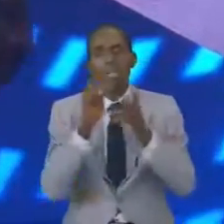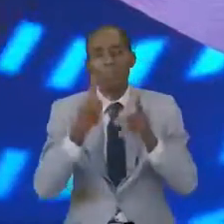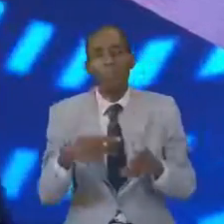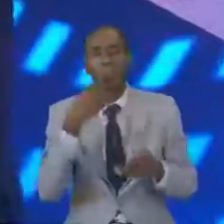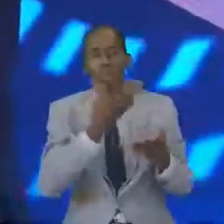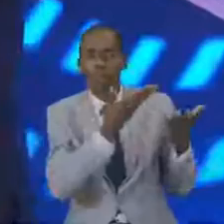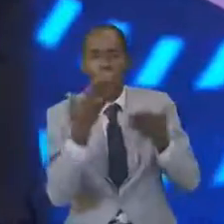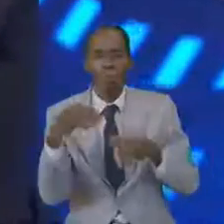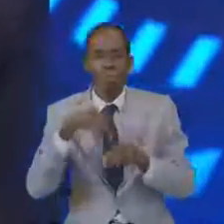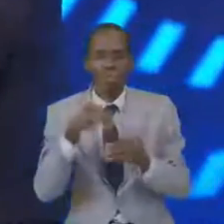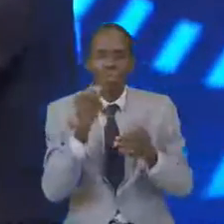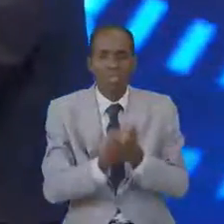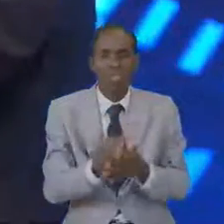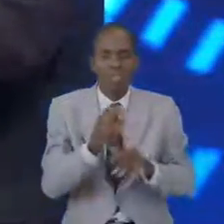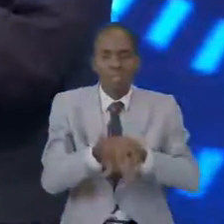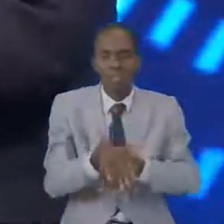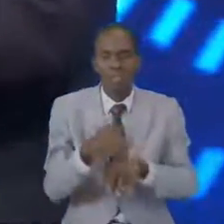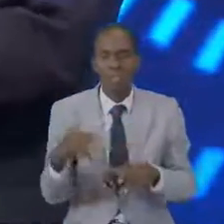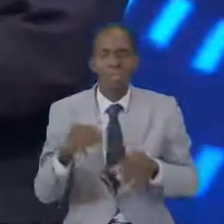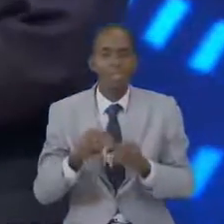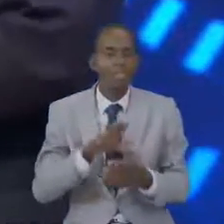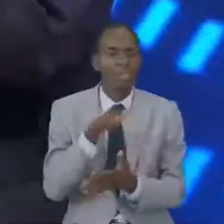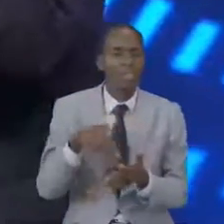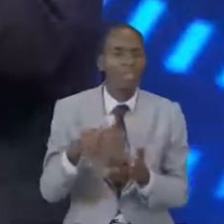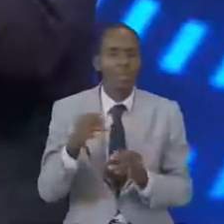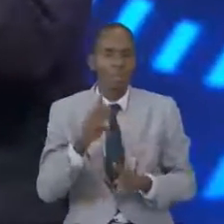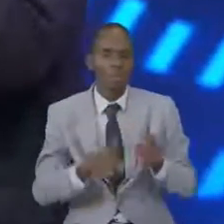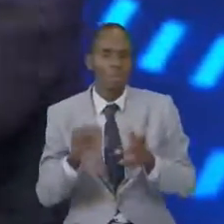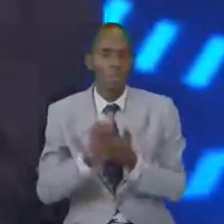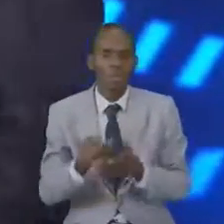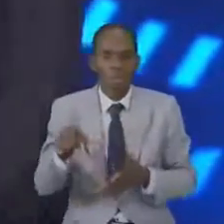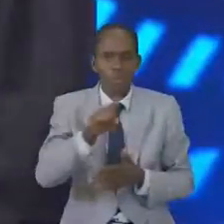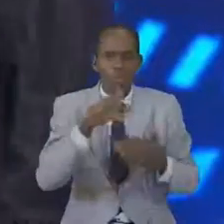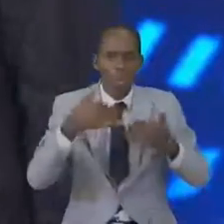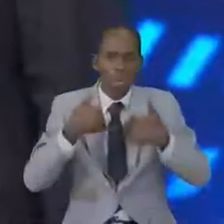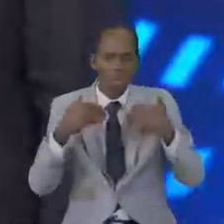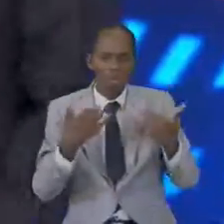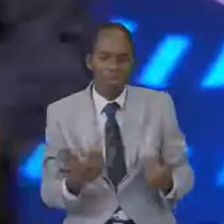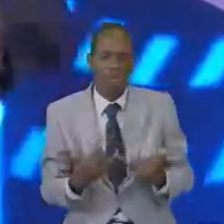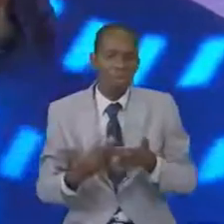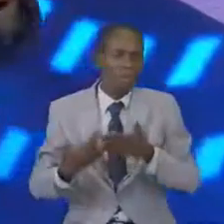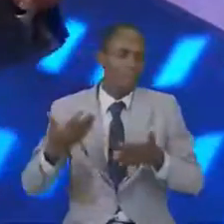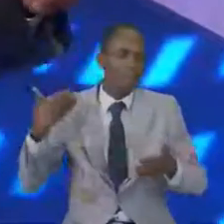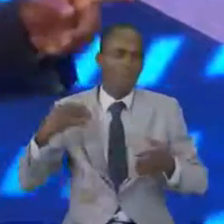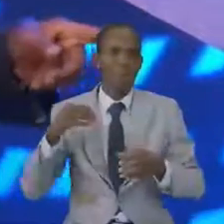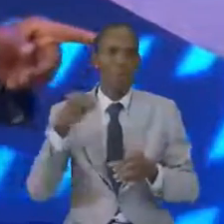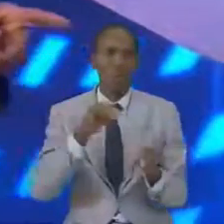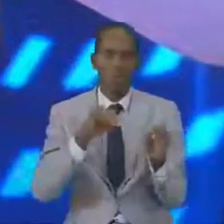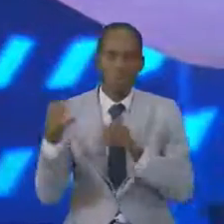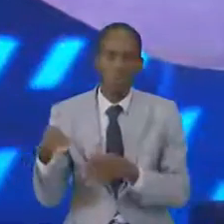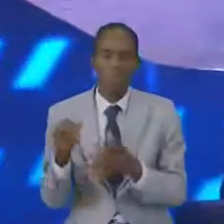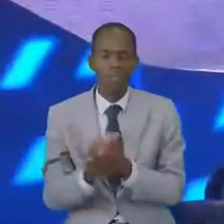l'hypocrisie au sein du peuple de Dieu dans lequel tu as semé la Parole de Dieu la semence la sainteté